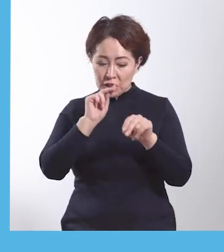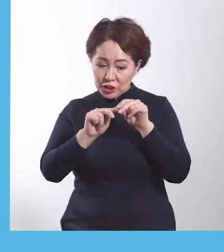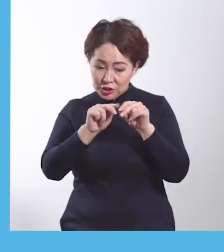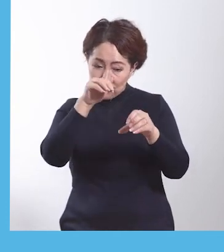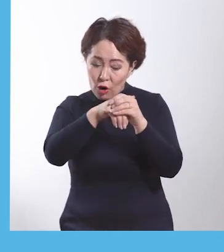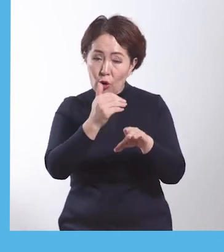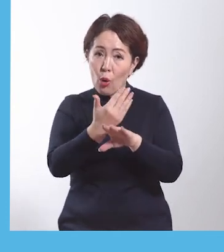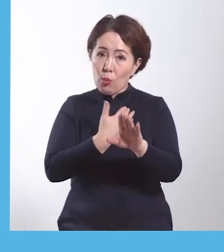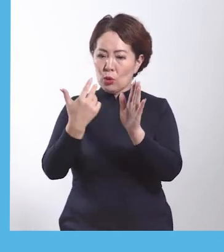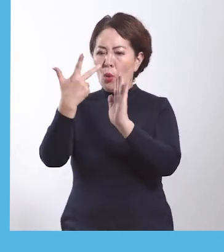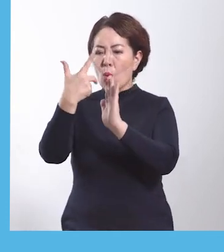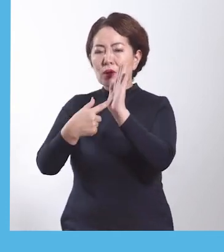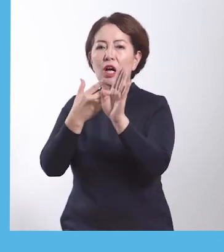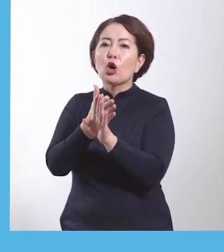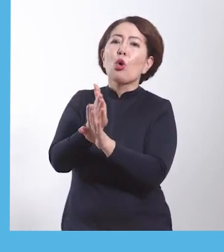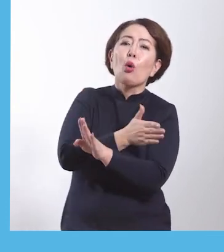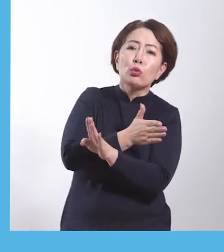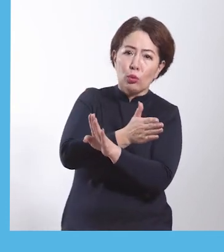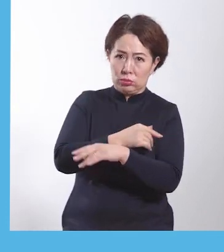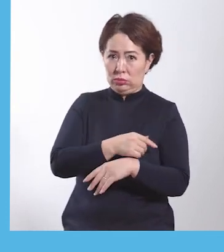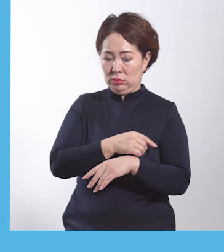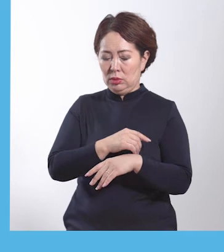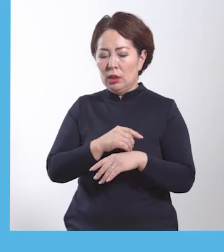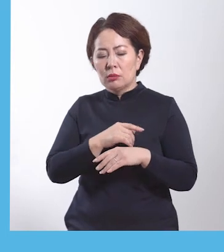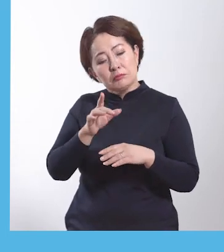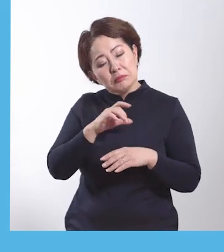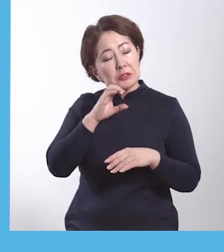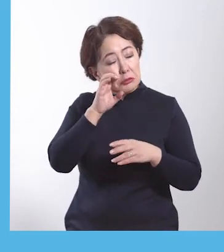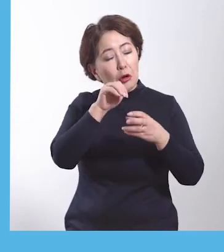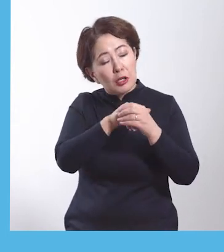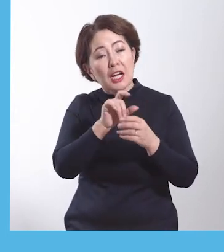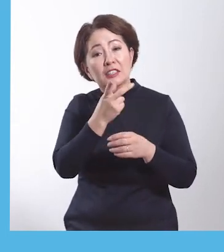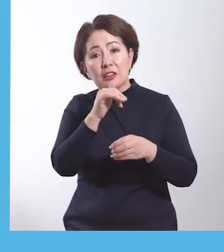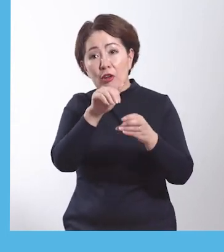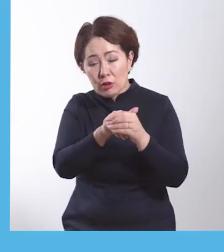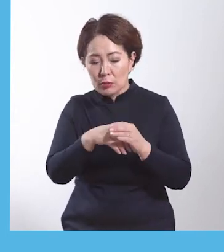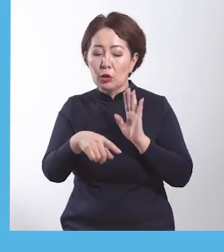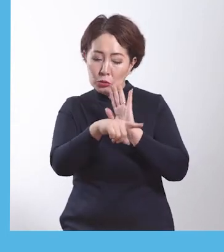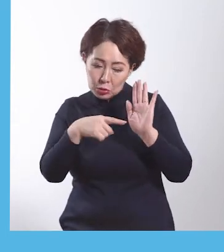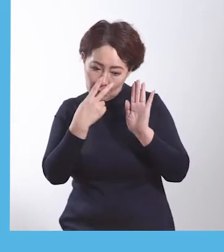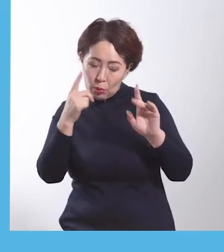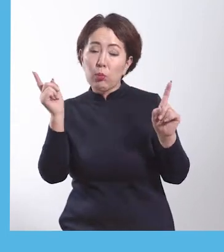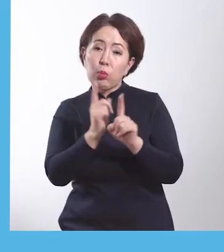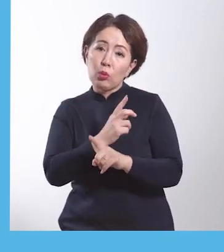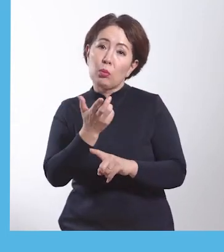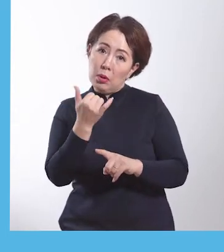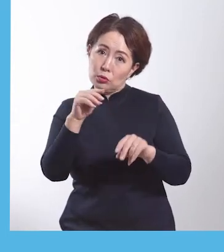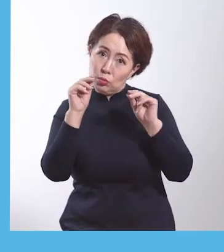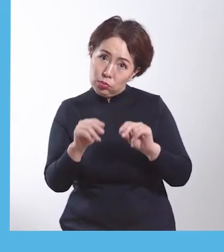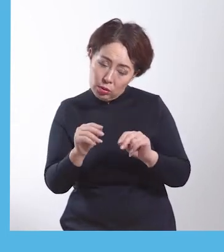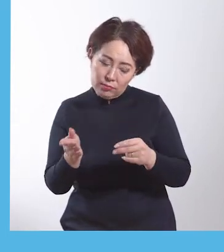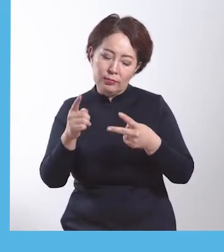Шинжилгээ хийхээс өмнө 3 сараас бага хугацааны дотор эрсдэл талхам хийсэн бол шинжилгээний хариуг сөрөг гэж буруу